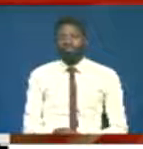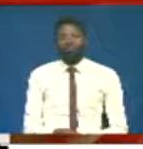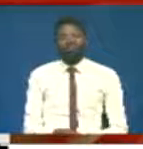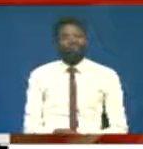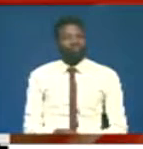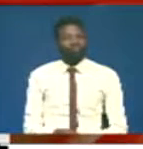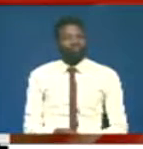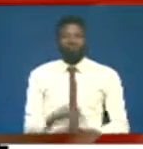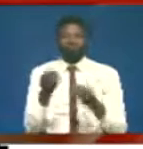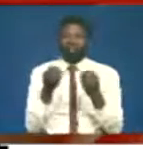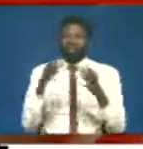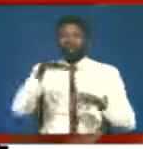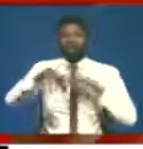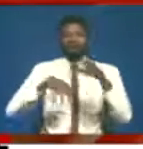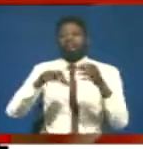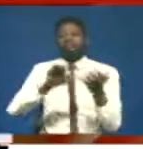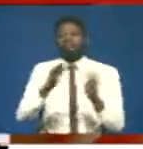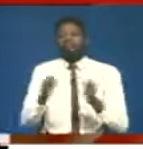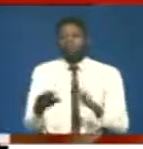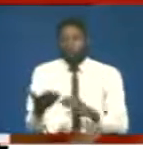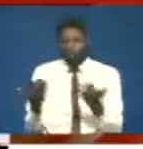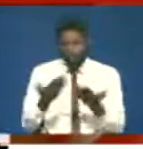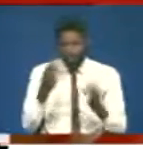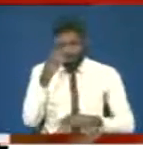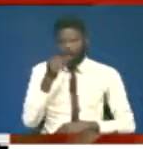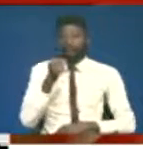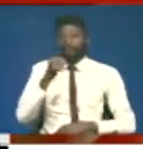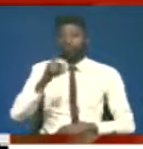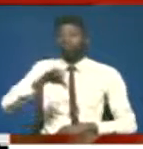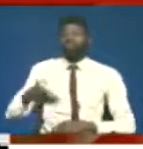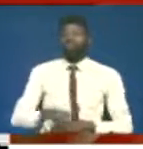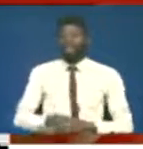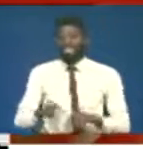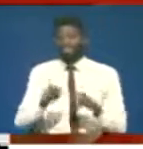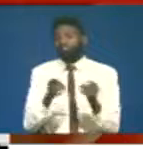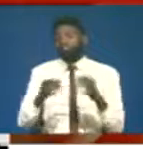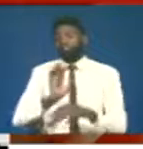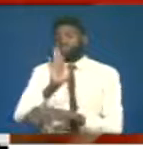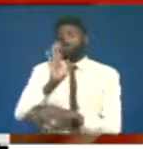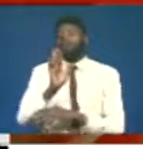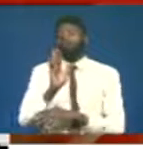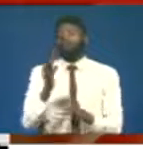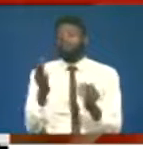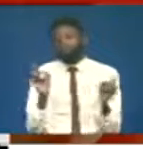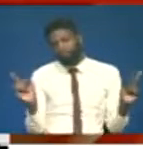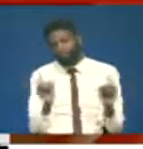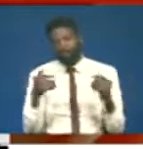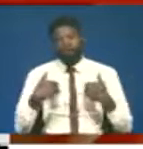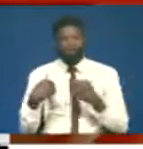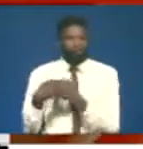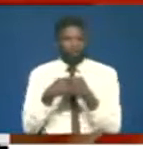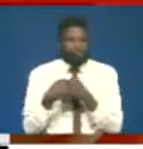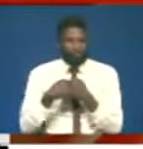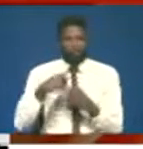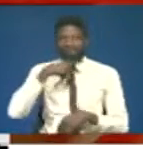Mifugo wengi wameripotiwa kufariki katika kaunti ya Kajiado, huku wafugaji wakikabiliwa na athari za ukame katika eneo hilo. Wafugaji hao